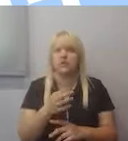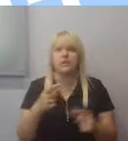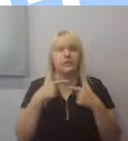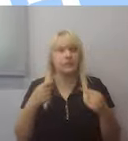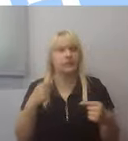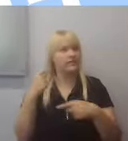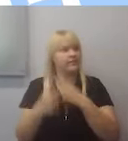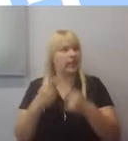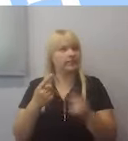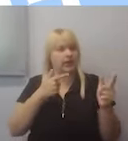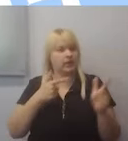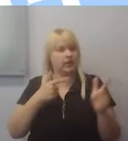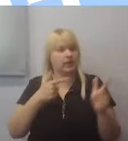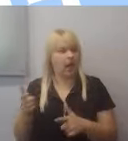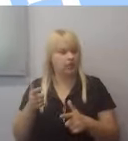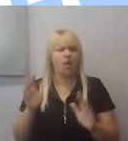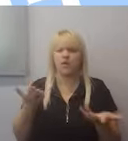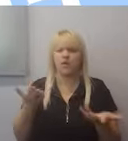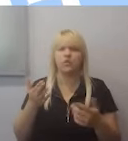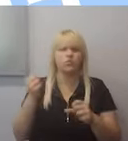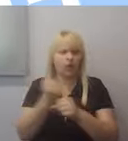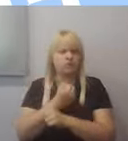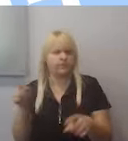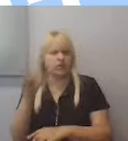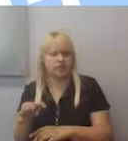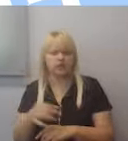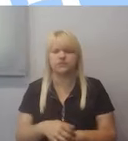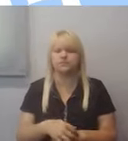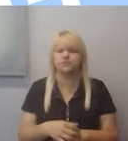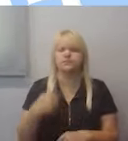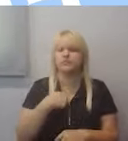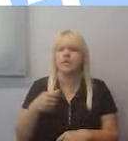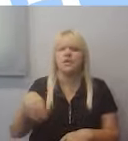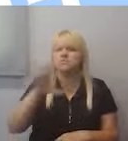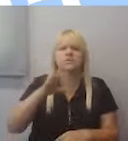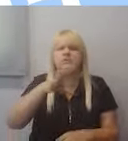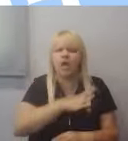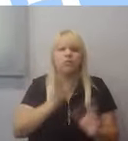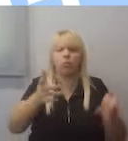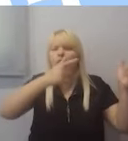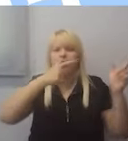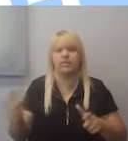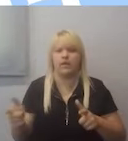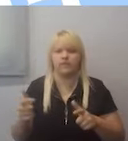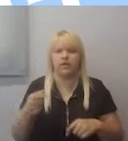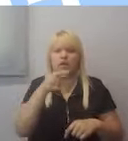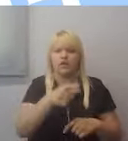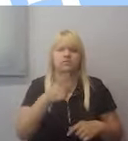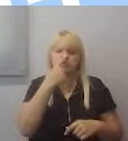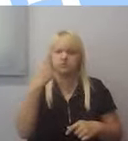vai tomēr kaut kā savādāk mēs nevaram būt gatavi mums šodien bija sazvants ar izraēlas